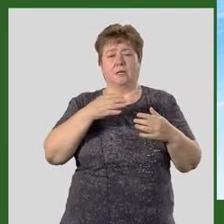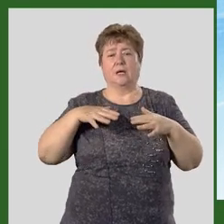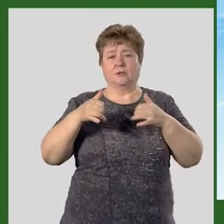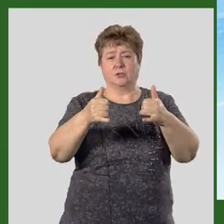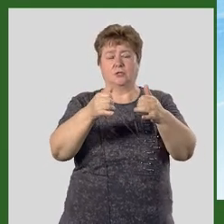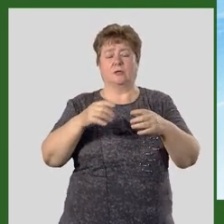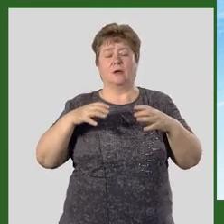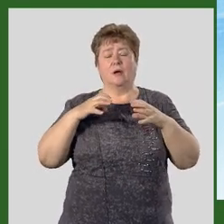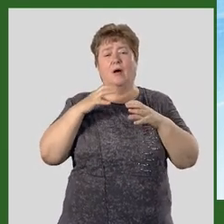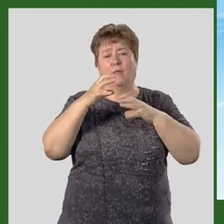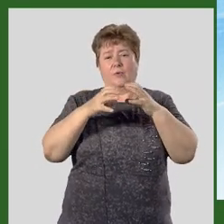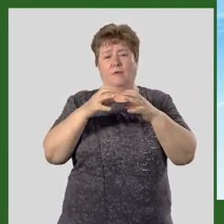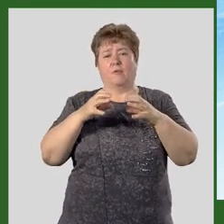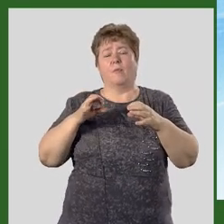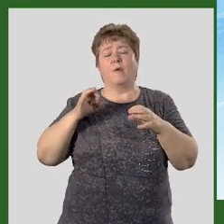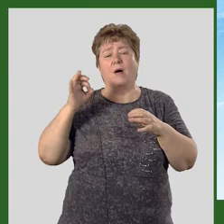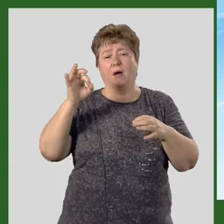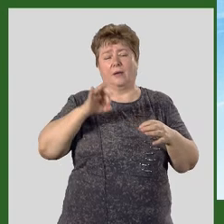в мировом океане.